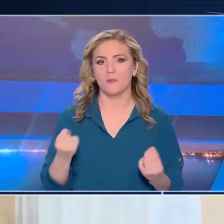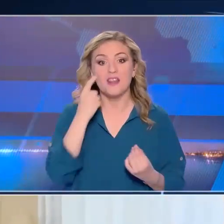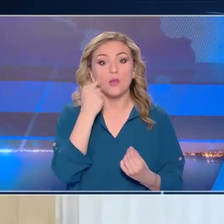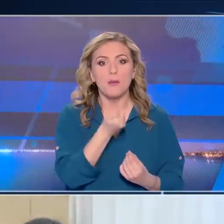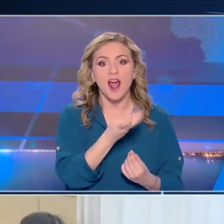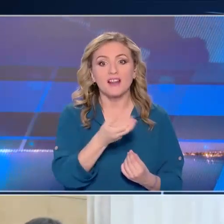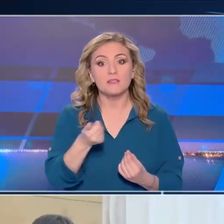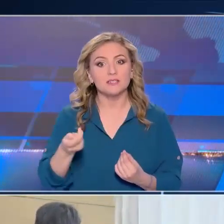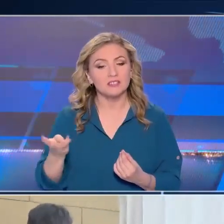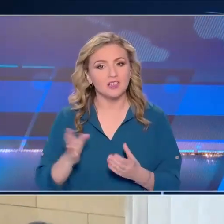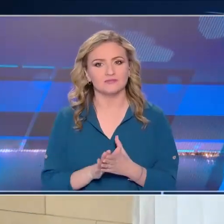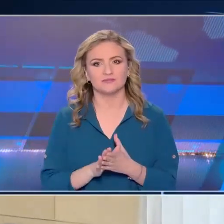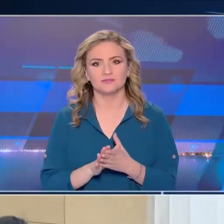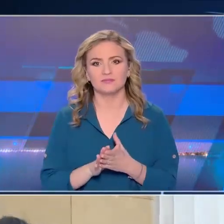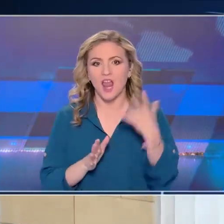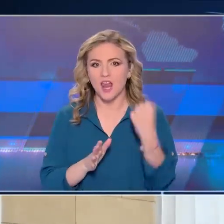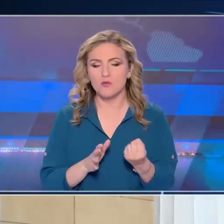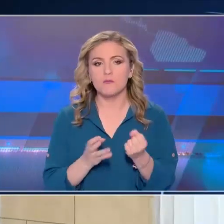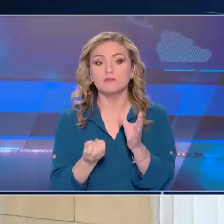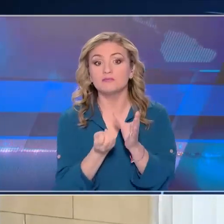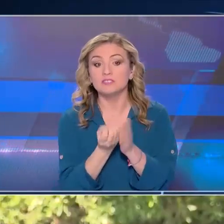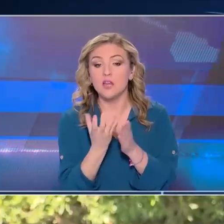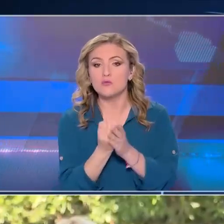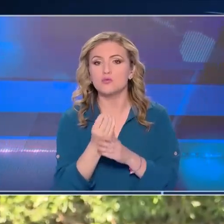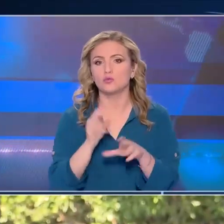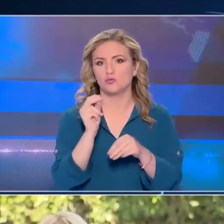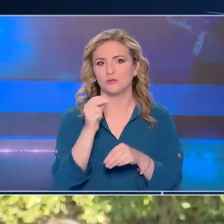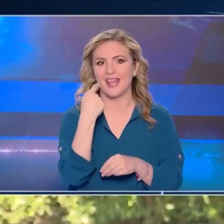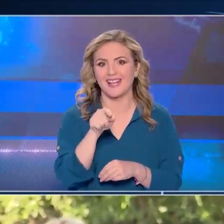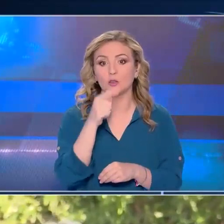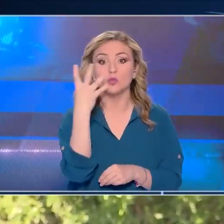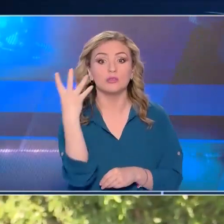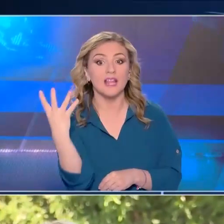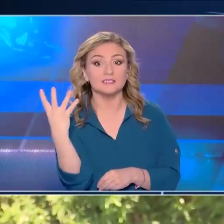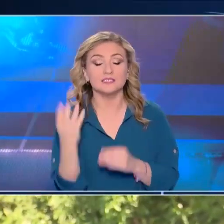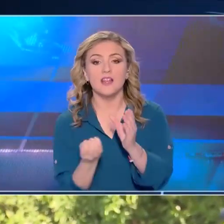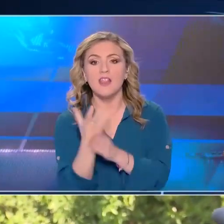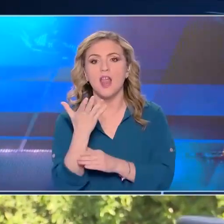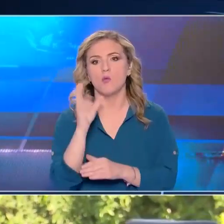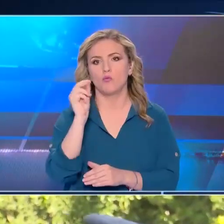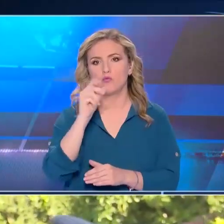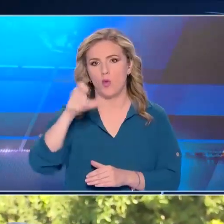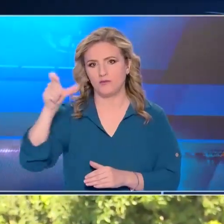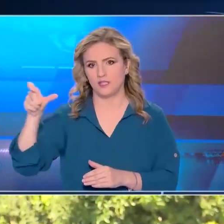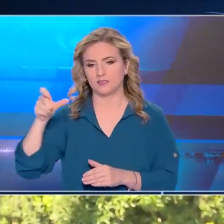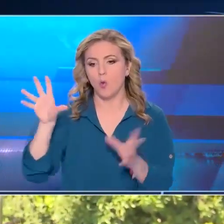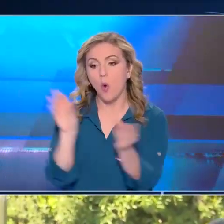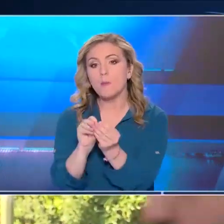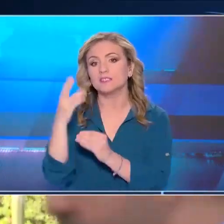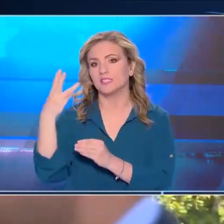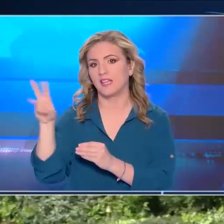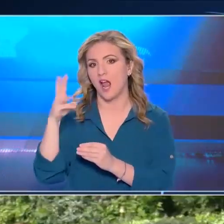δούμε. Έχουμε ανανέωση, λοιπόν έχουμε 104 νέους βουλευτές από τους 300 οι